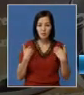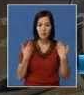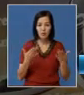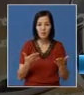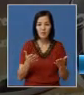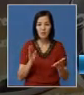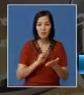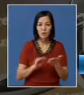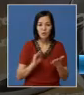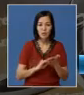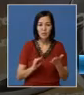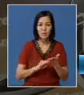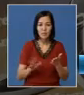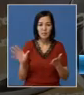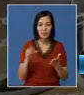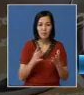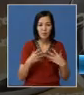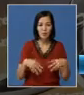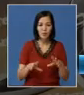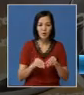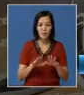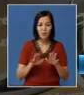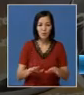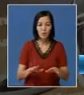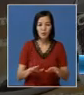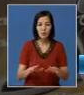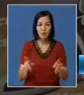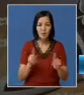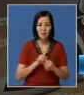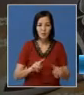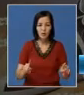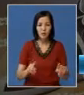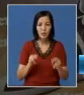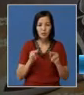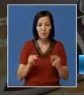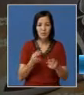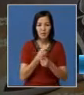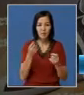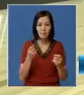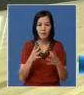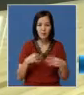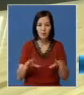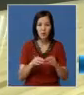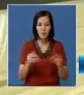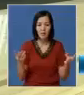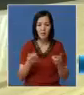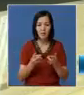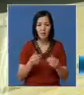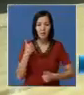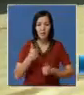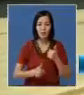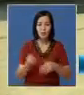Журналистика жалпы қоғамымызда алатын орны бөлек, шынайы ақпарат әрқашанда қоғамымызға қажет. Жарыс болған